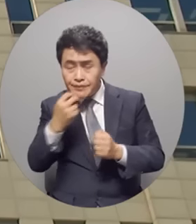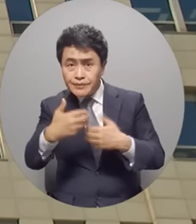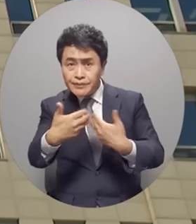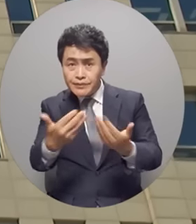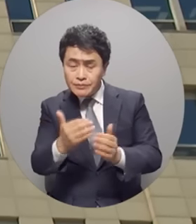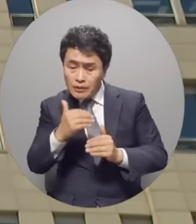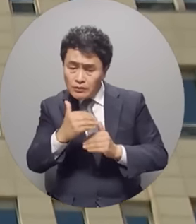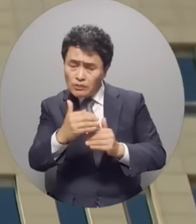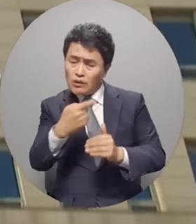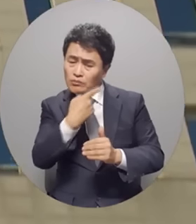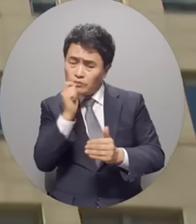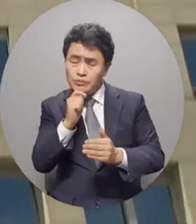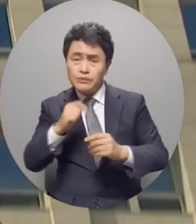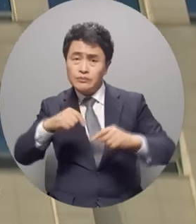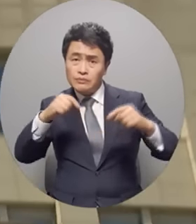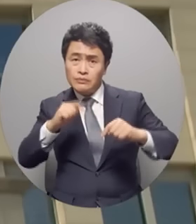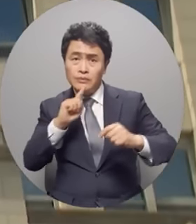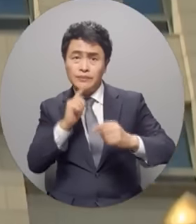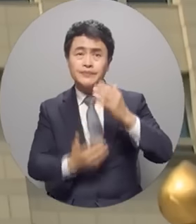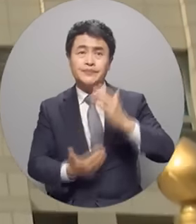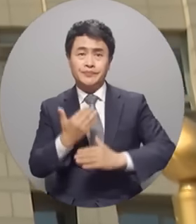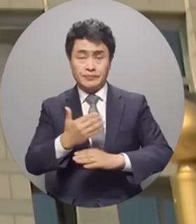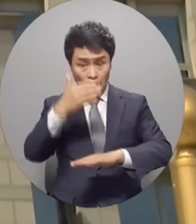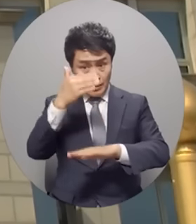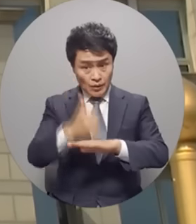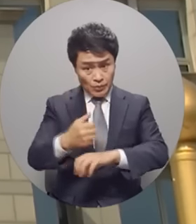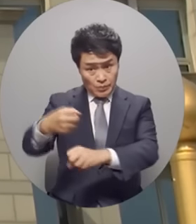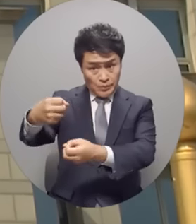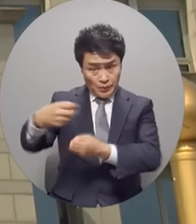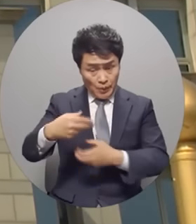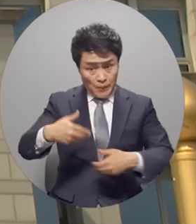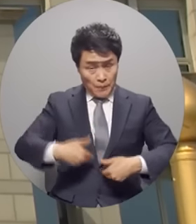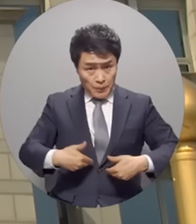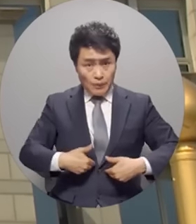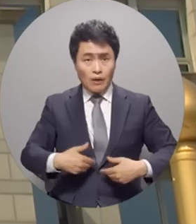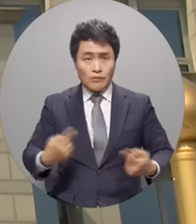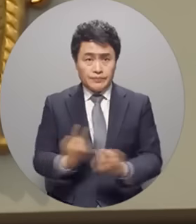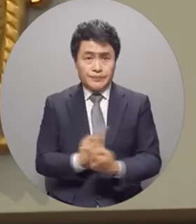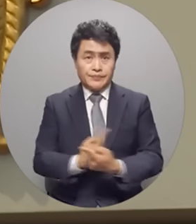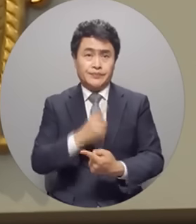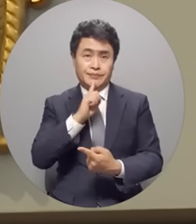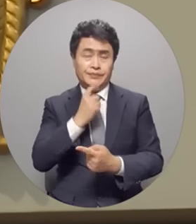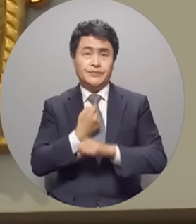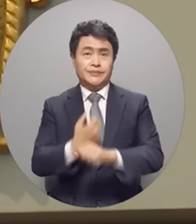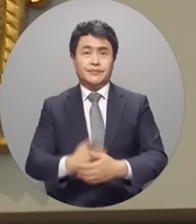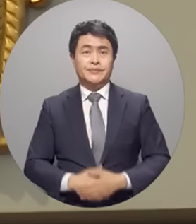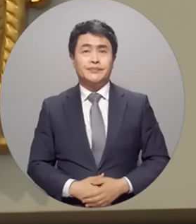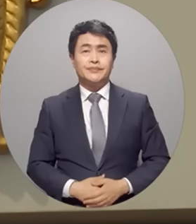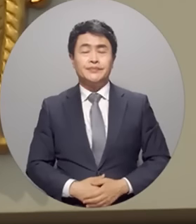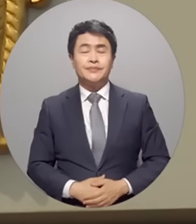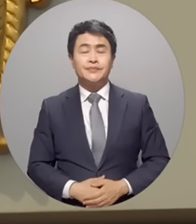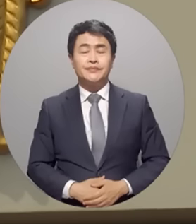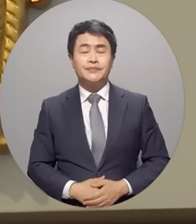절차상 미비점을 논의한 것으로 보이는데 결과를 통보받은 뒤 필요한 조치를 하겠다고 밝혔습니다 MBC 뉴스 김입니다